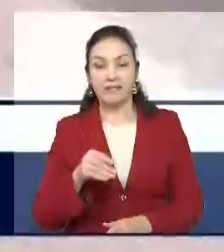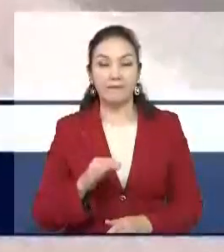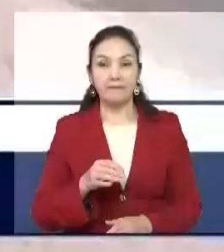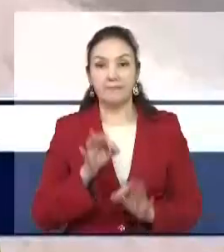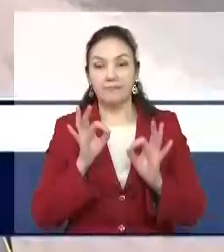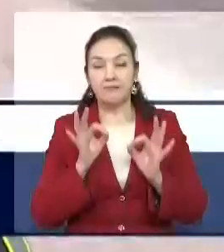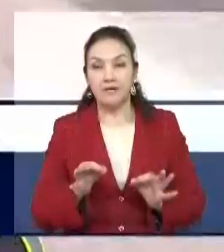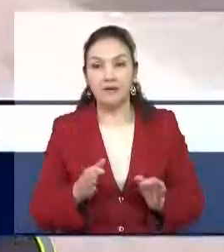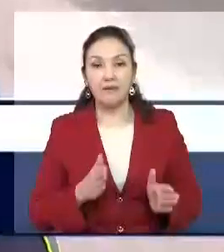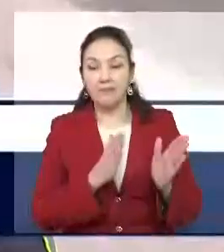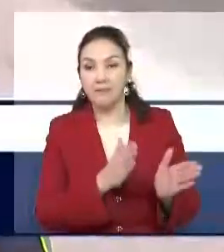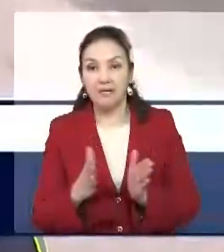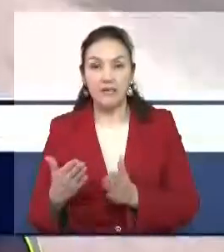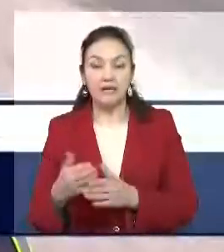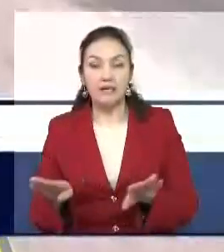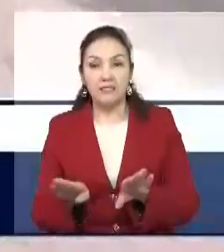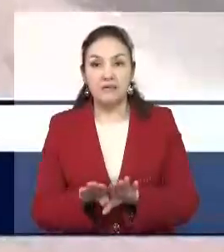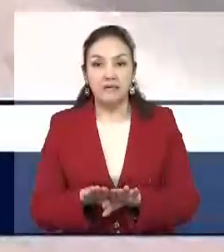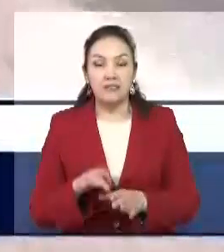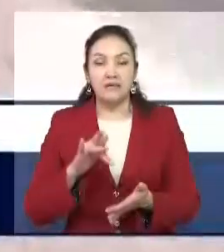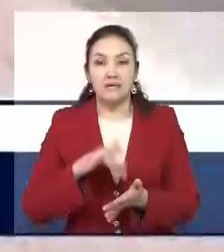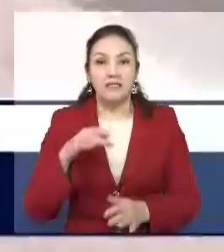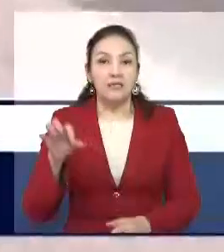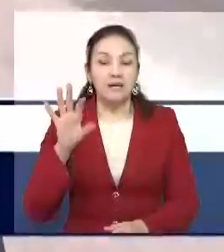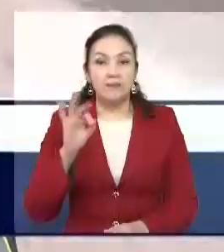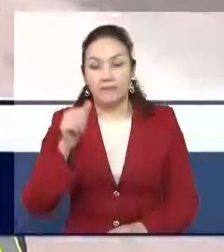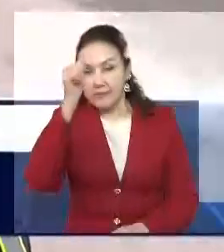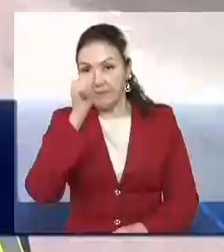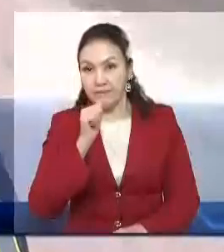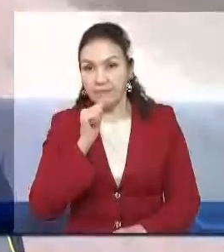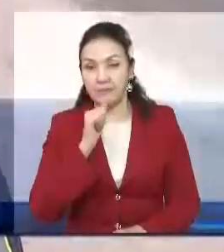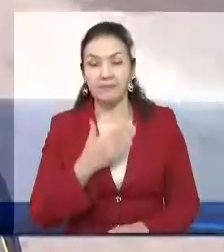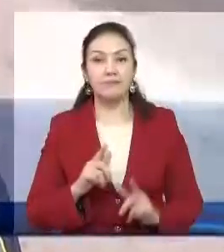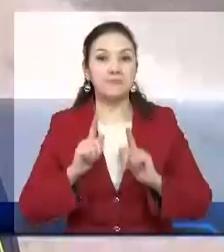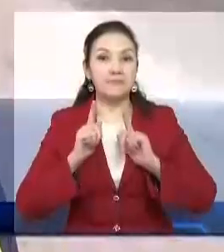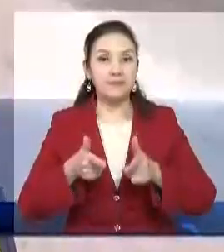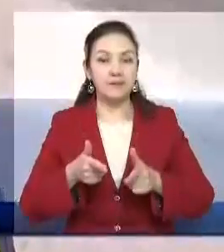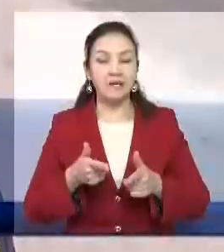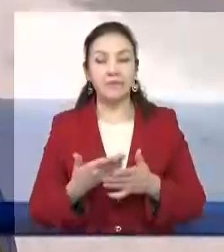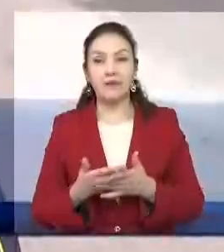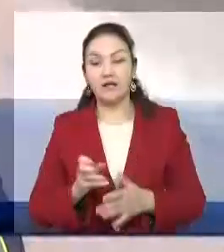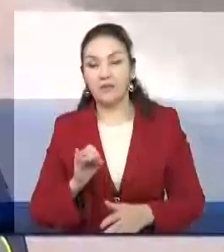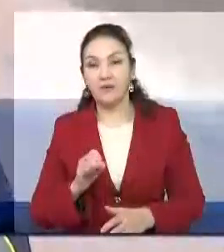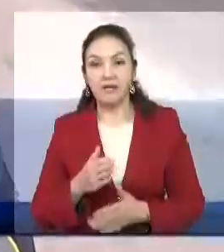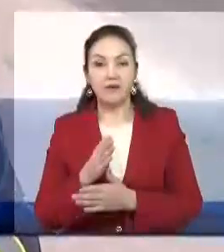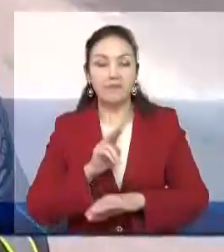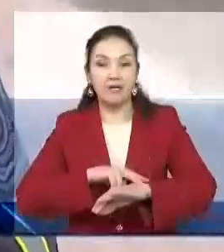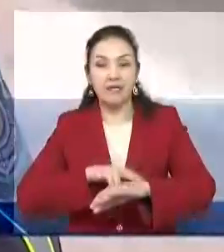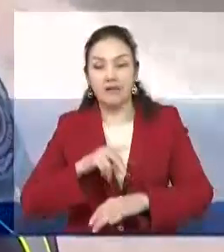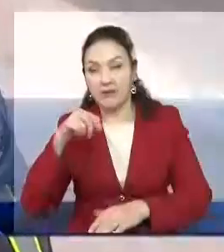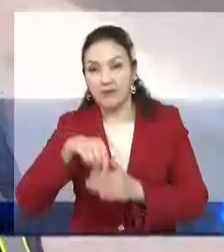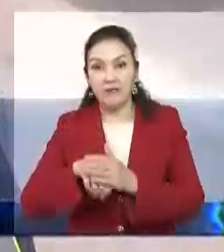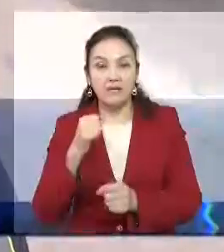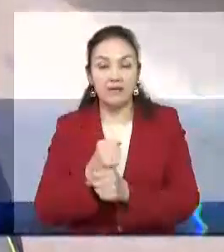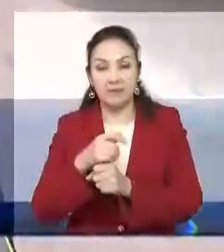«Правопорядок». А также с середины октября месяца по согласованию комитетом административной полиции Министерства внутренних дел